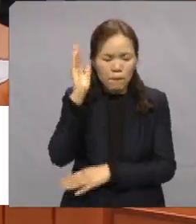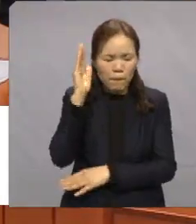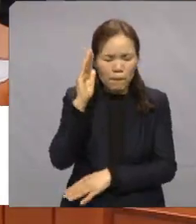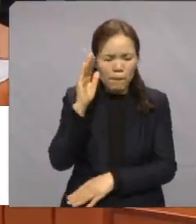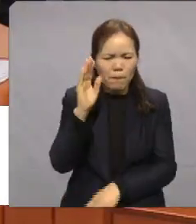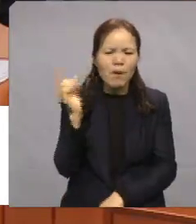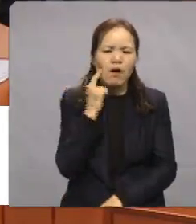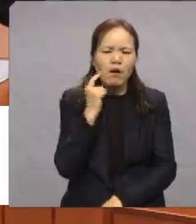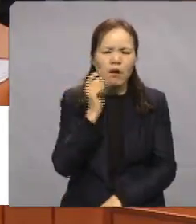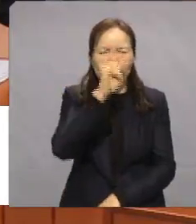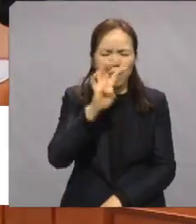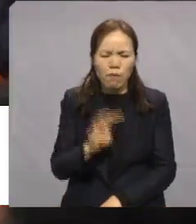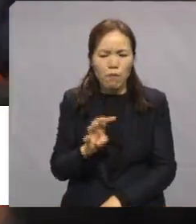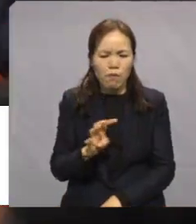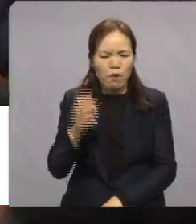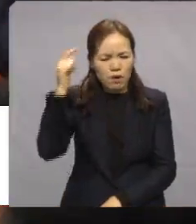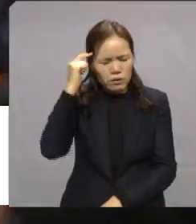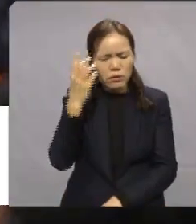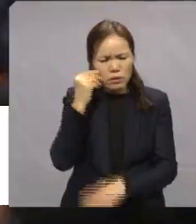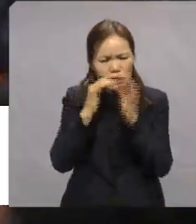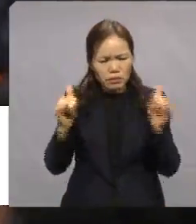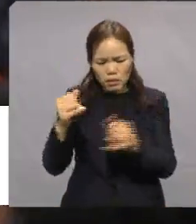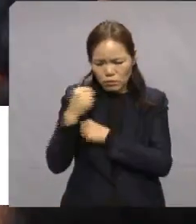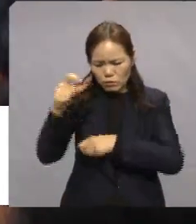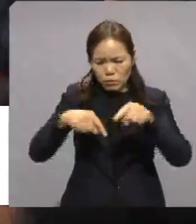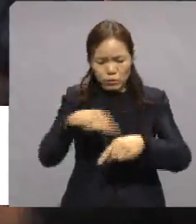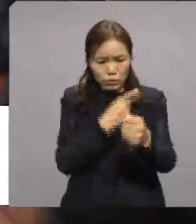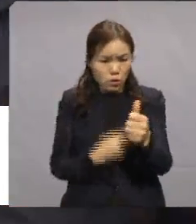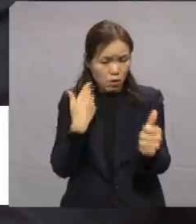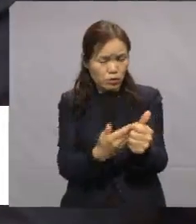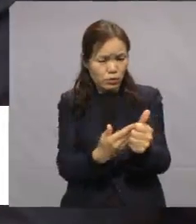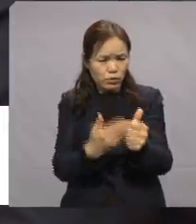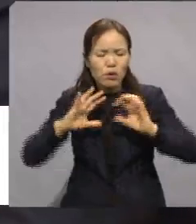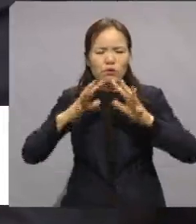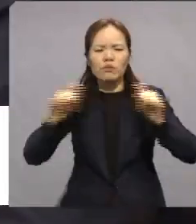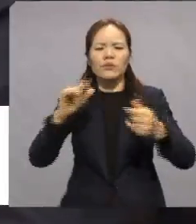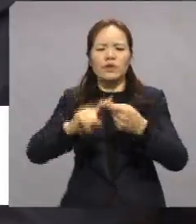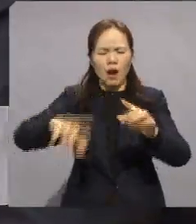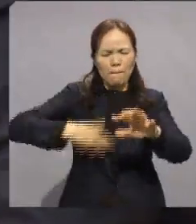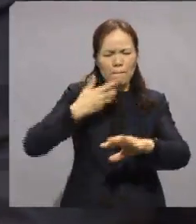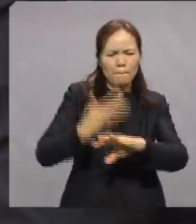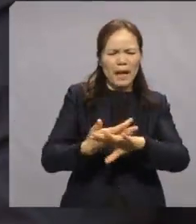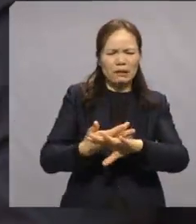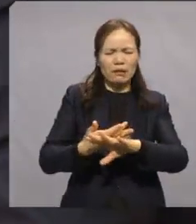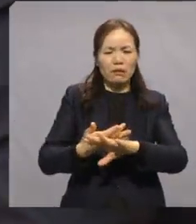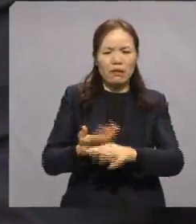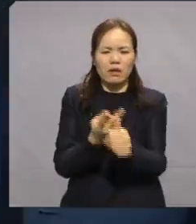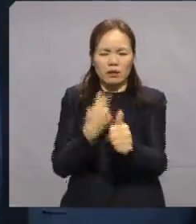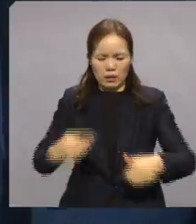정신 이상자에게 군통수권을 지어주는 건 국민에 대한 반이라 탄핵 필요성을